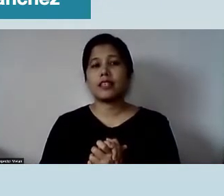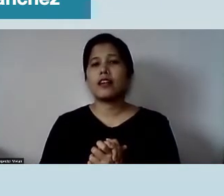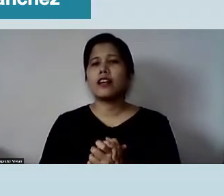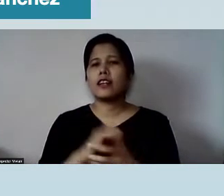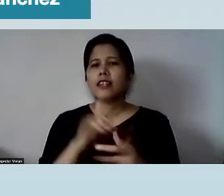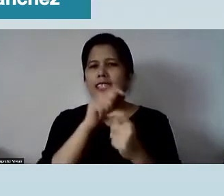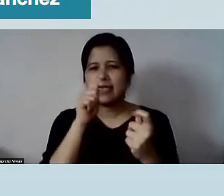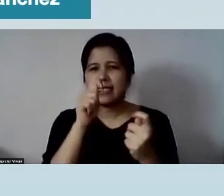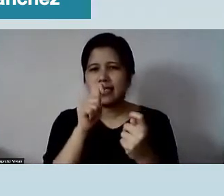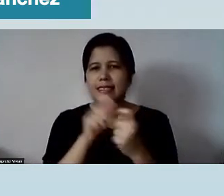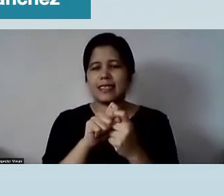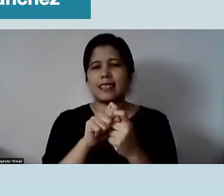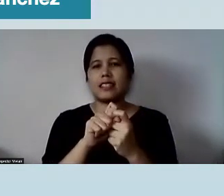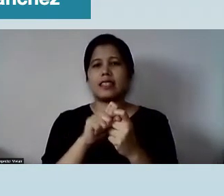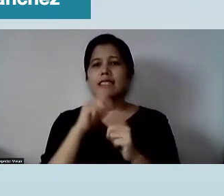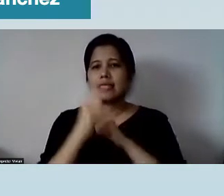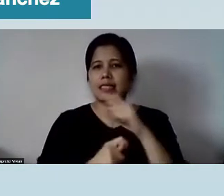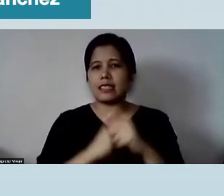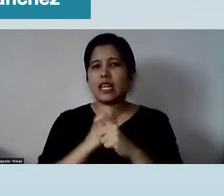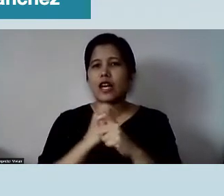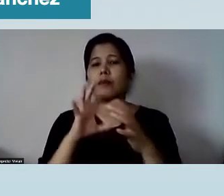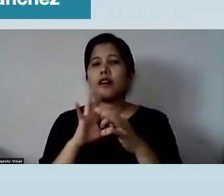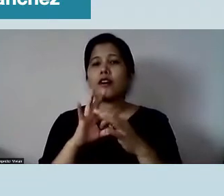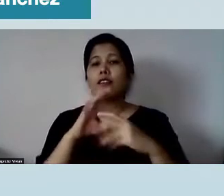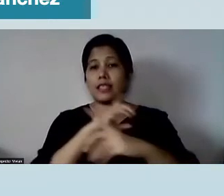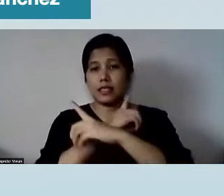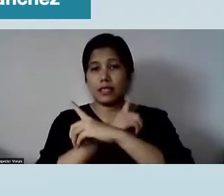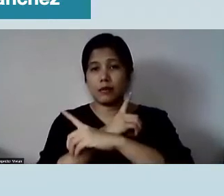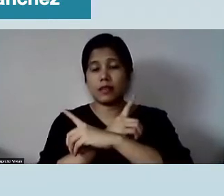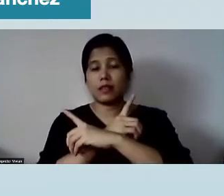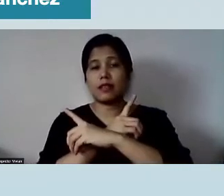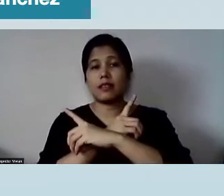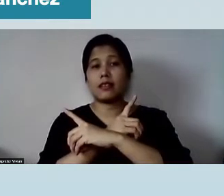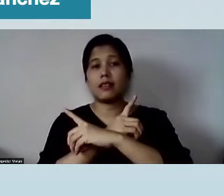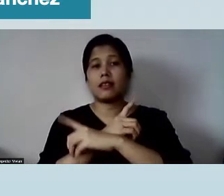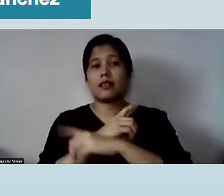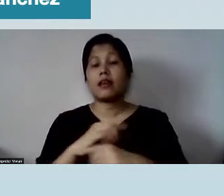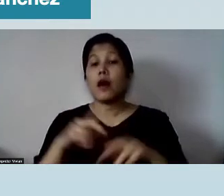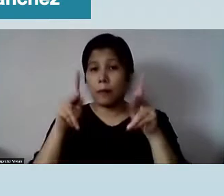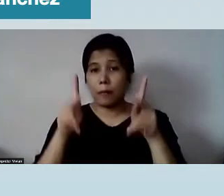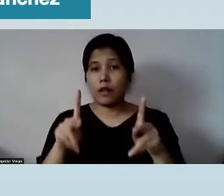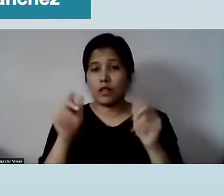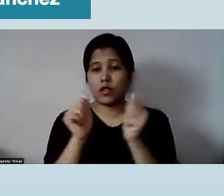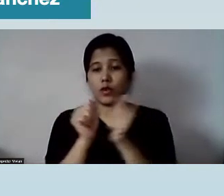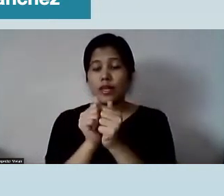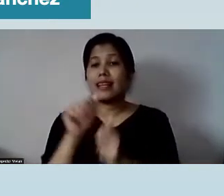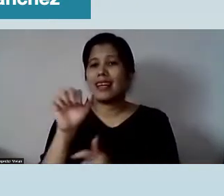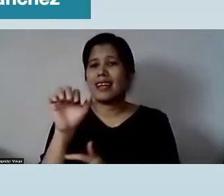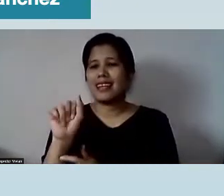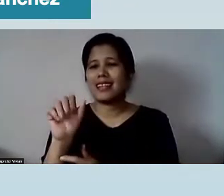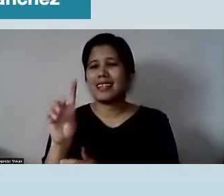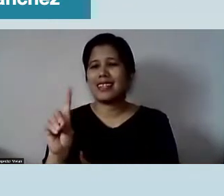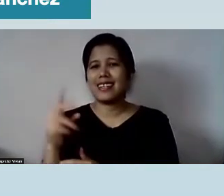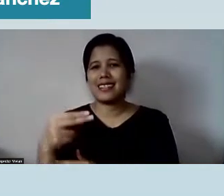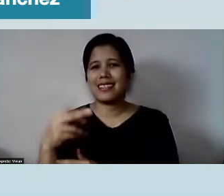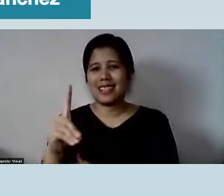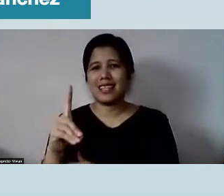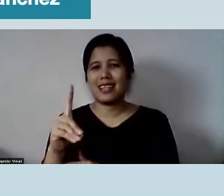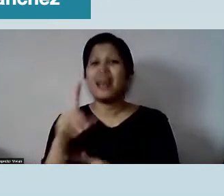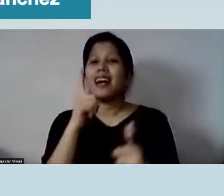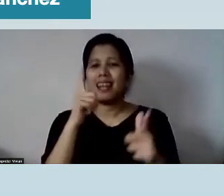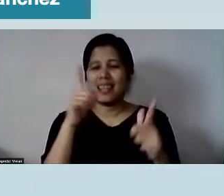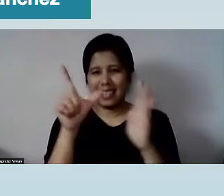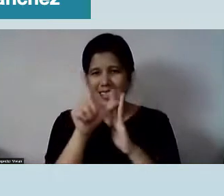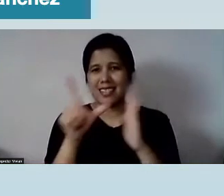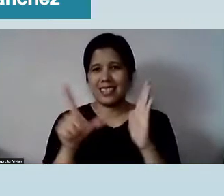specific category or type of disability, person with ADHD, it's fine. Legal ang term na ginagamit.